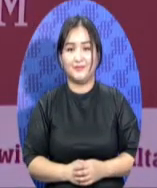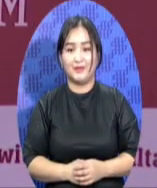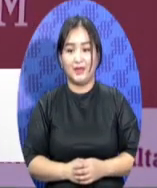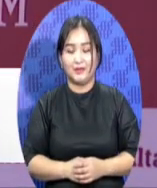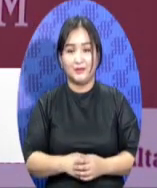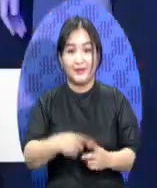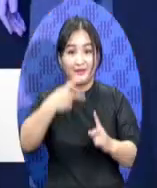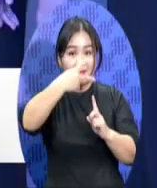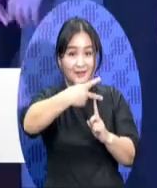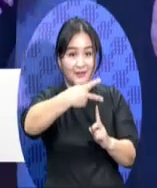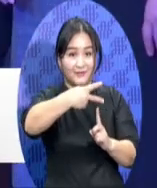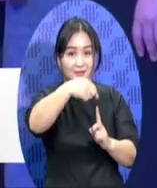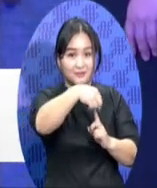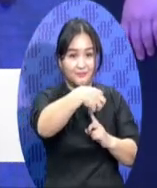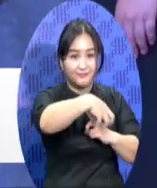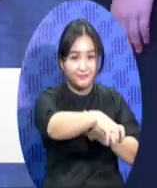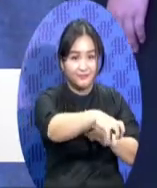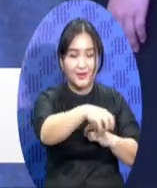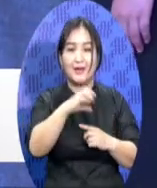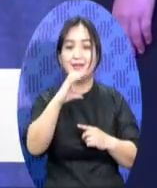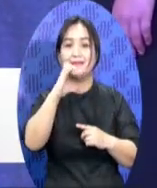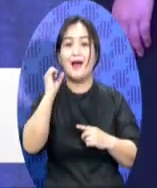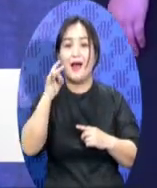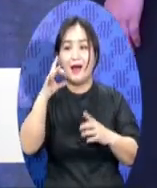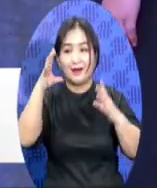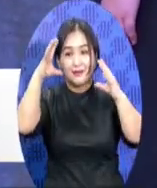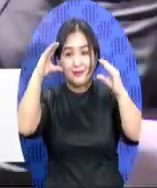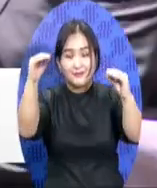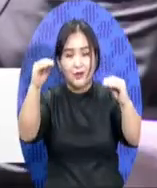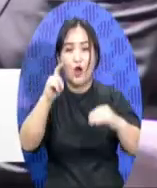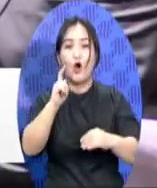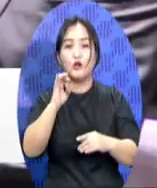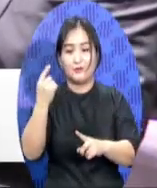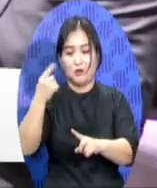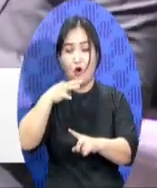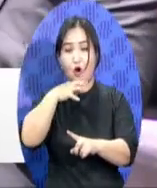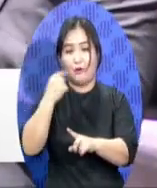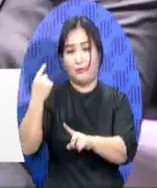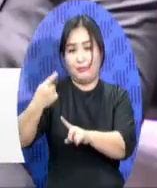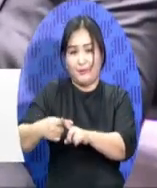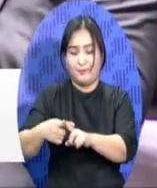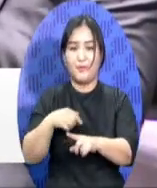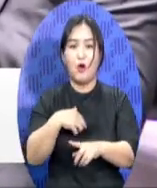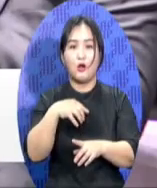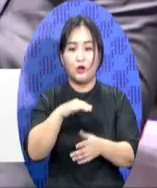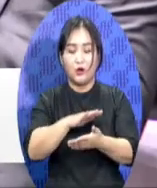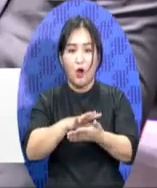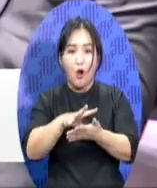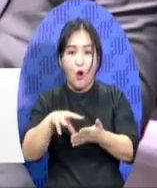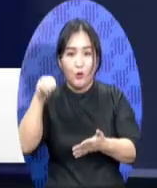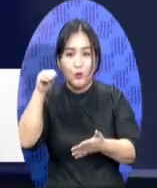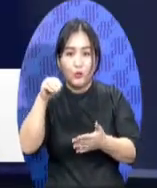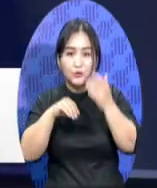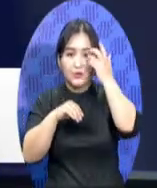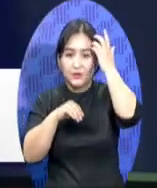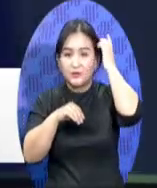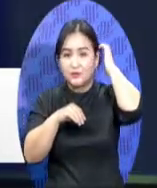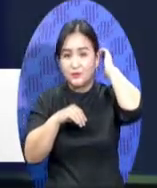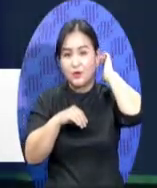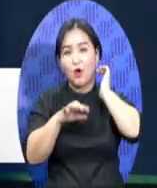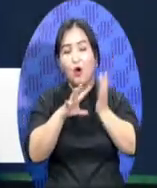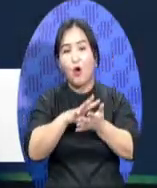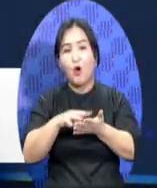Телевизийн төрөлд Саарл хотод өнг нэми, Дурсамжийн музей, амьдралын өнг нэвтрүүлэг бэлтгэсэн оюутнууд шилдэг бүтээлийн эзээр тодорсон.